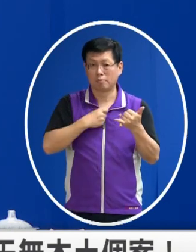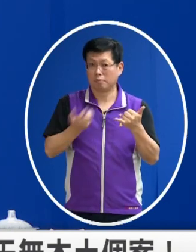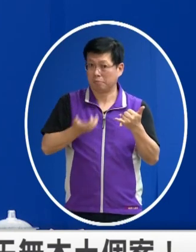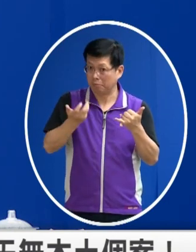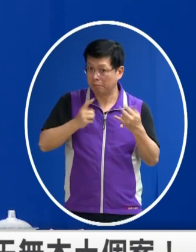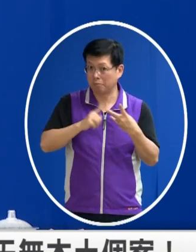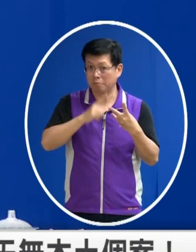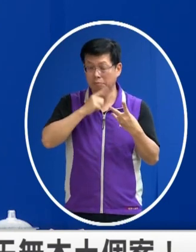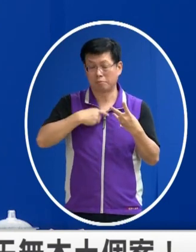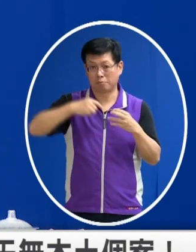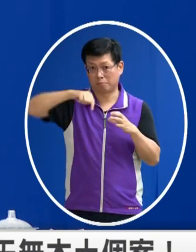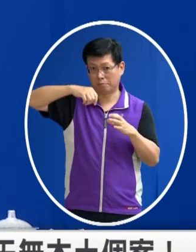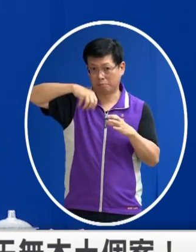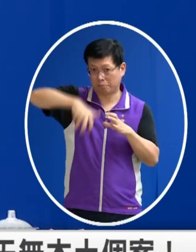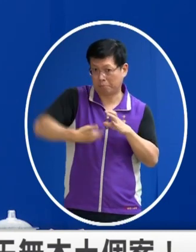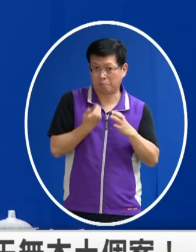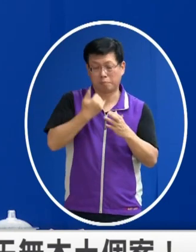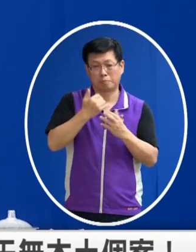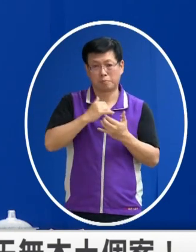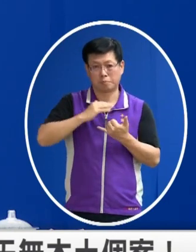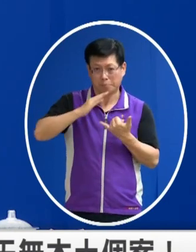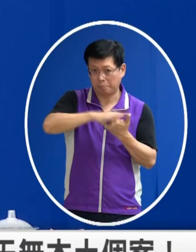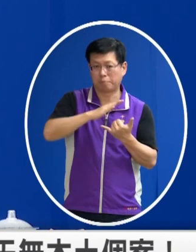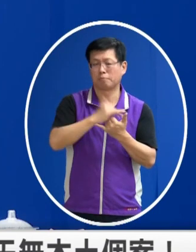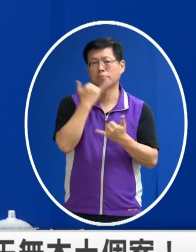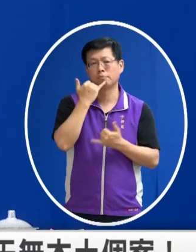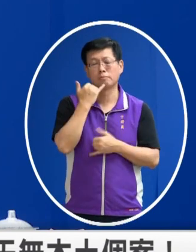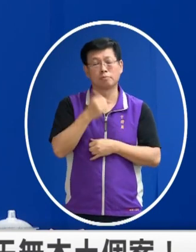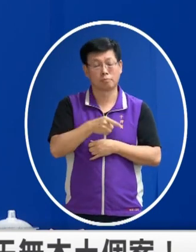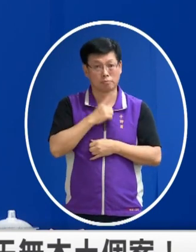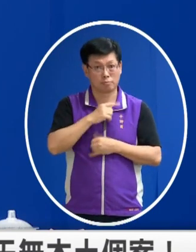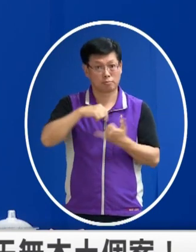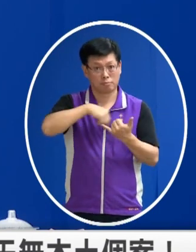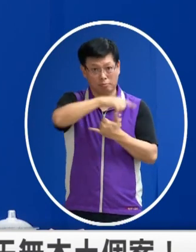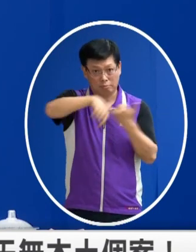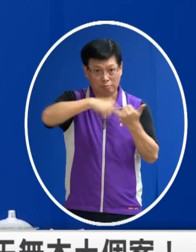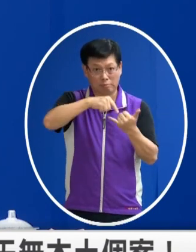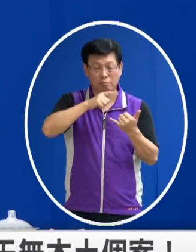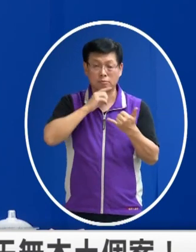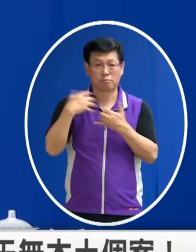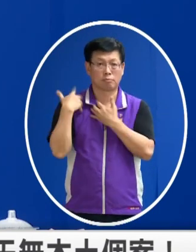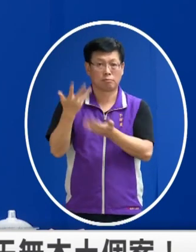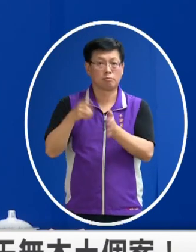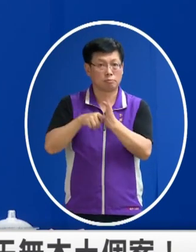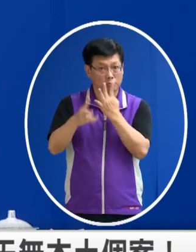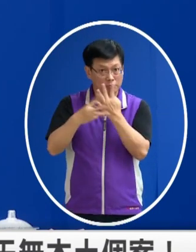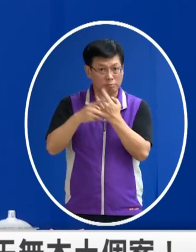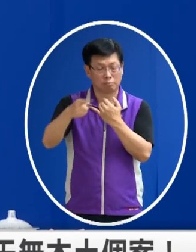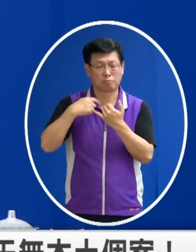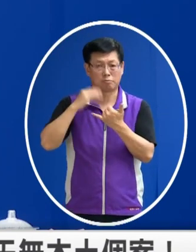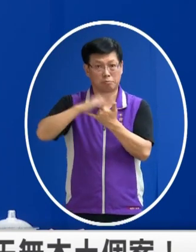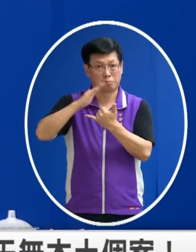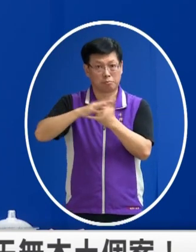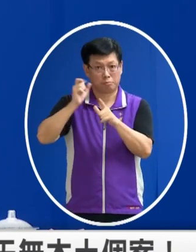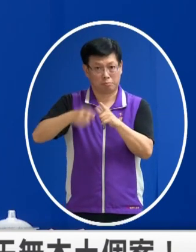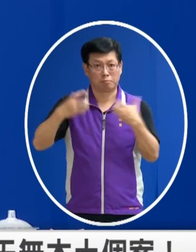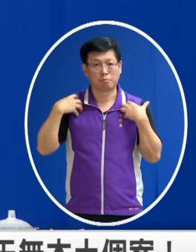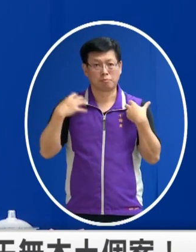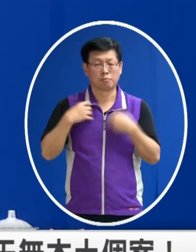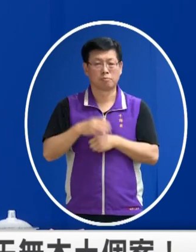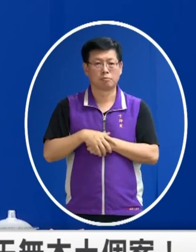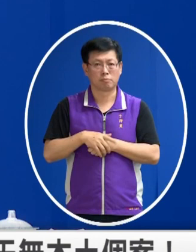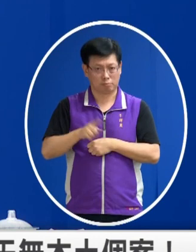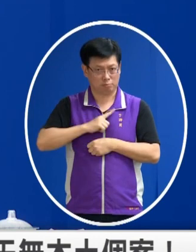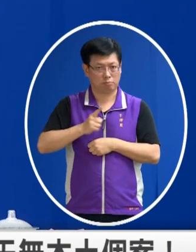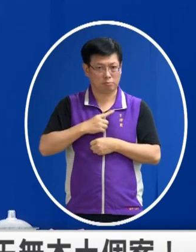化或深埋啊、哦。那当然就是尸体的处理的话，那会由这个专业的这个丧葬人员来做处理。那他们